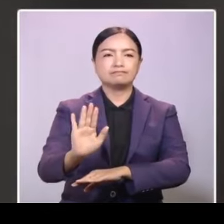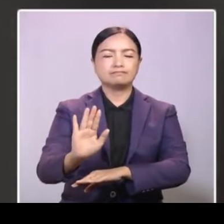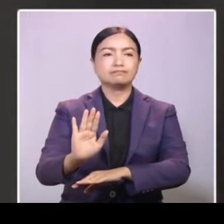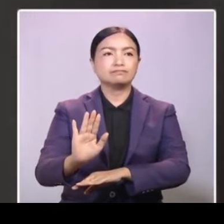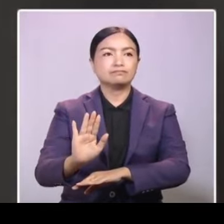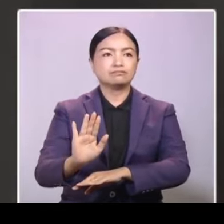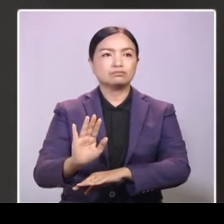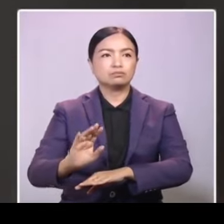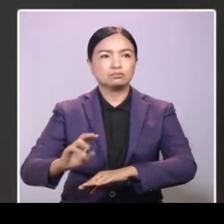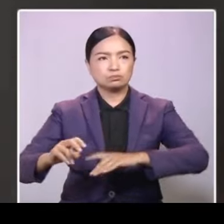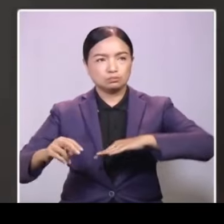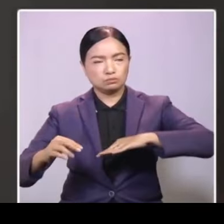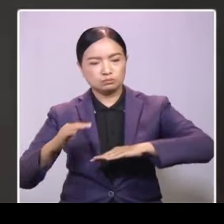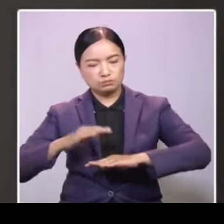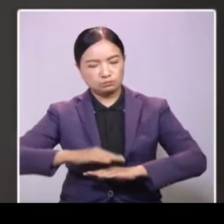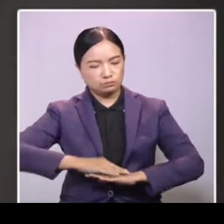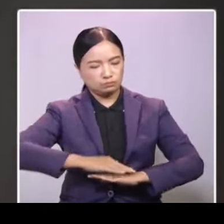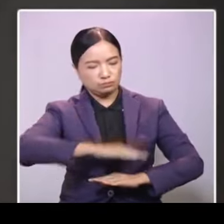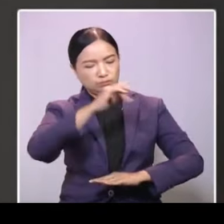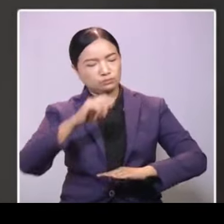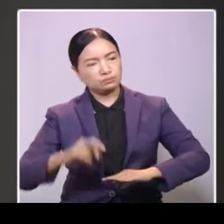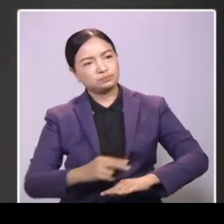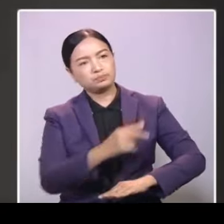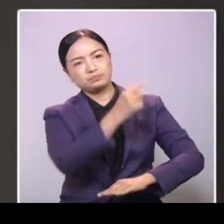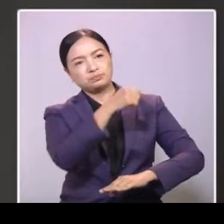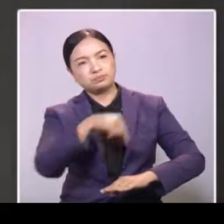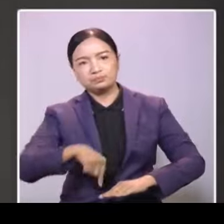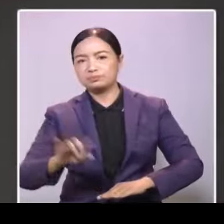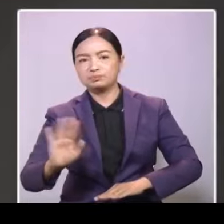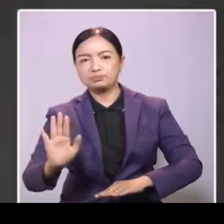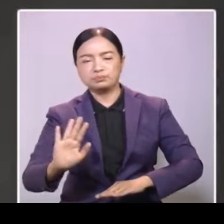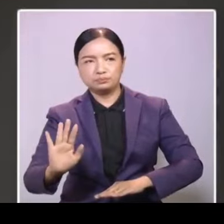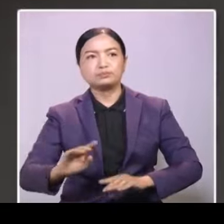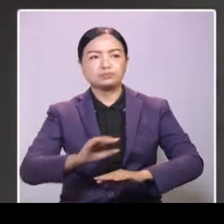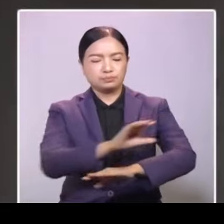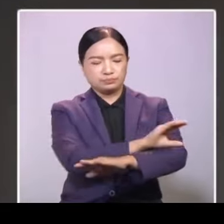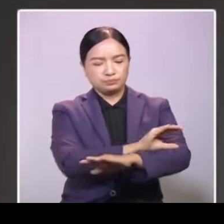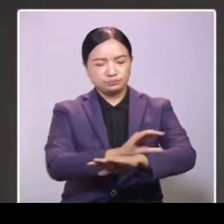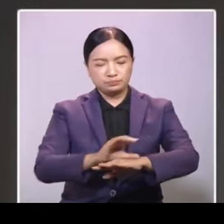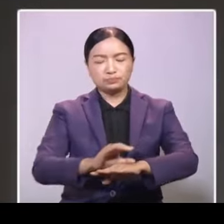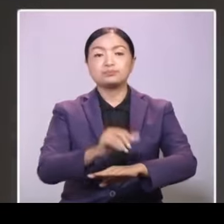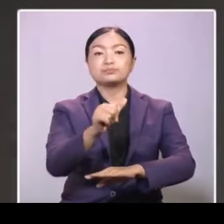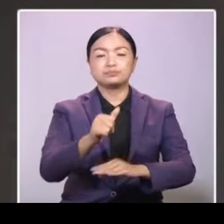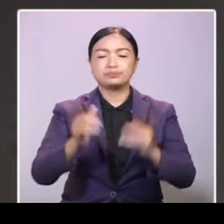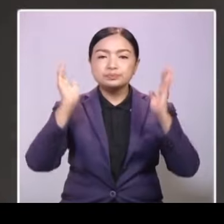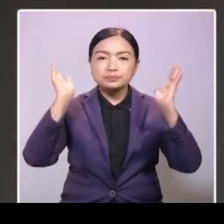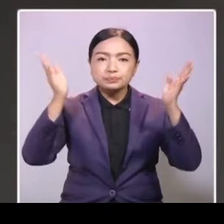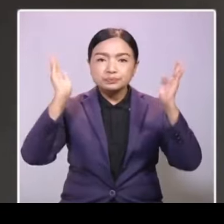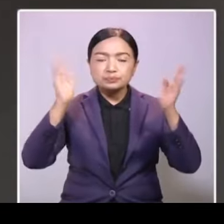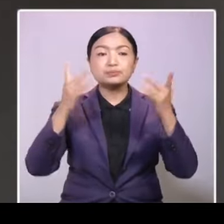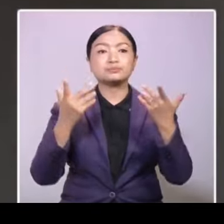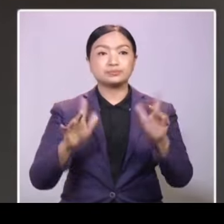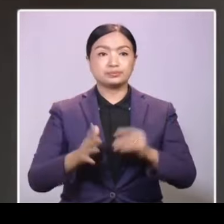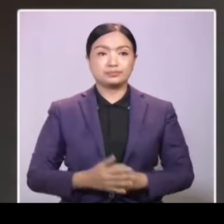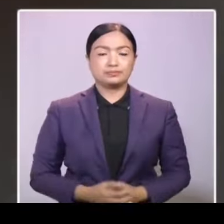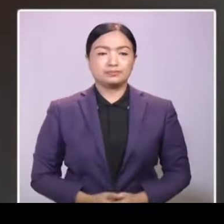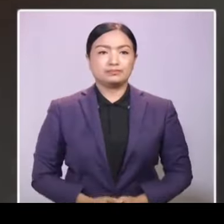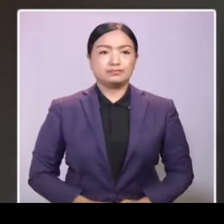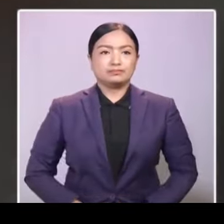ขึ้นลงไม่ได้ ค่ะ แต่ว่ารถวิ่งได้ Airport Link วิ่งได้ แต่เราประชาสัมพันธ์ทุกสถานีแล้ว เพราะนั้น Airport